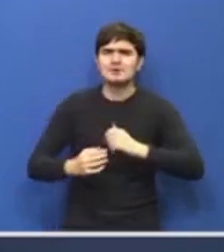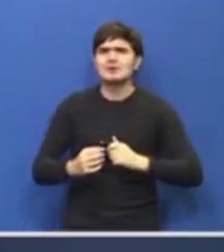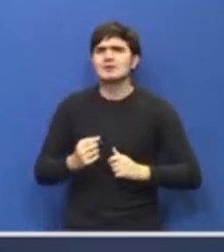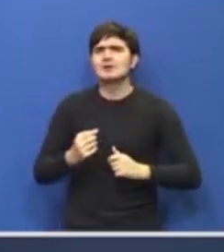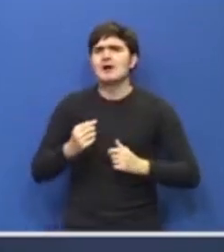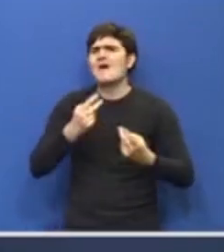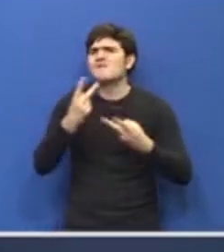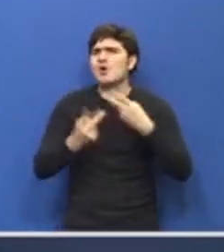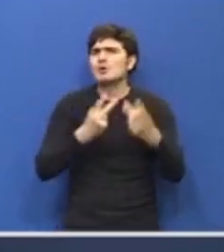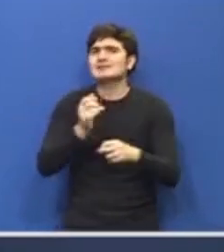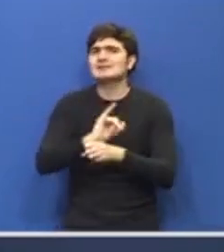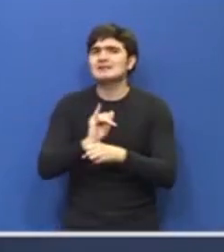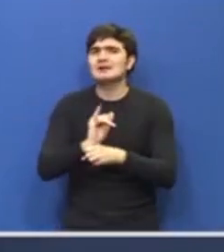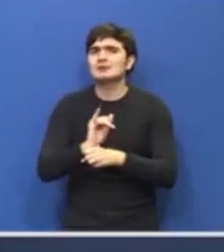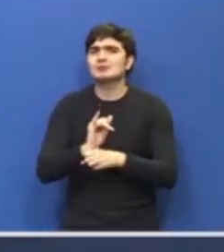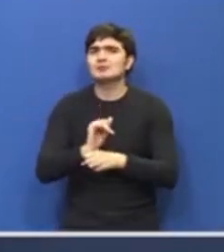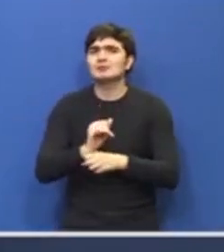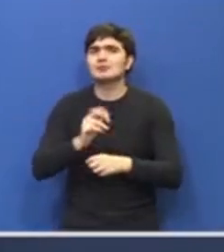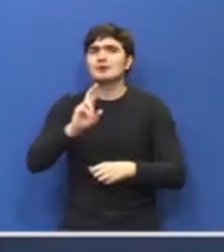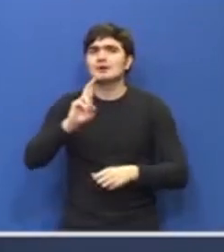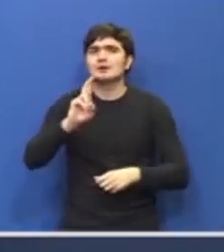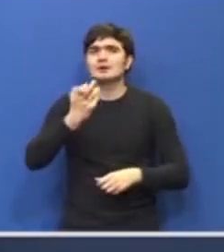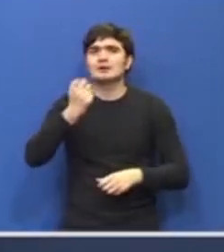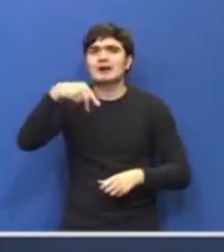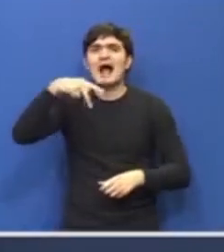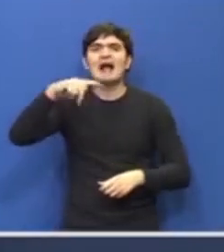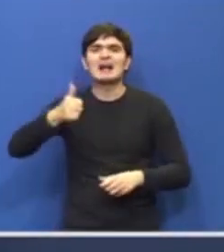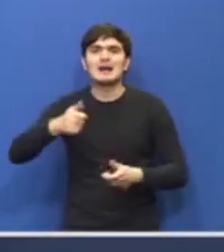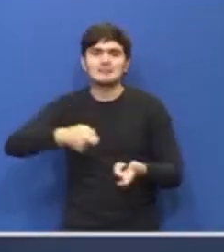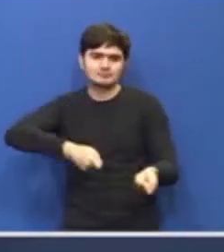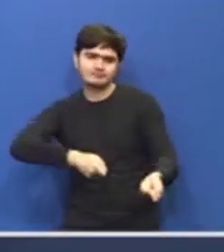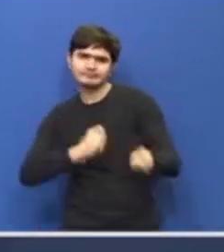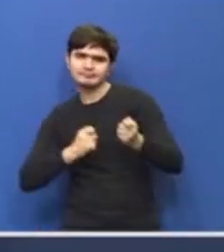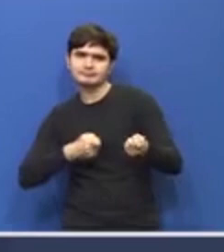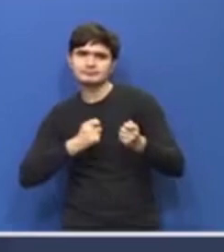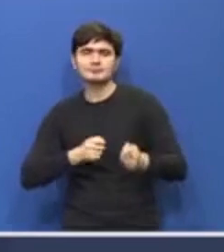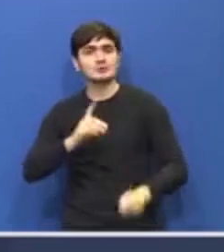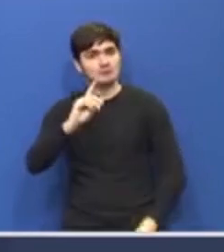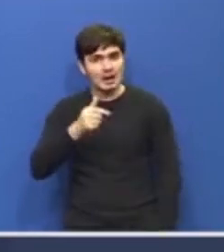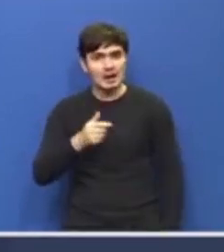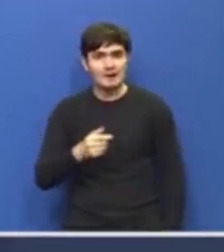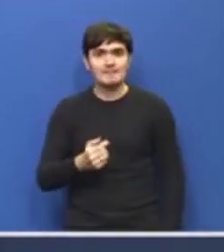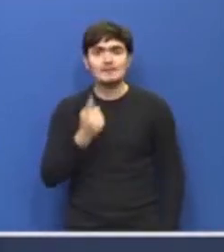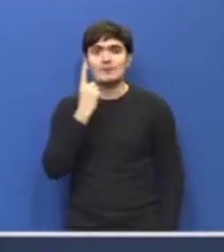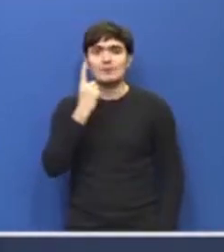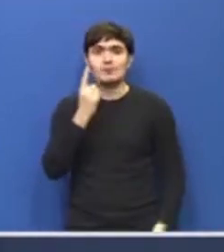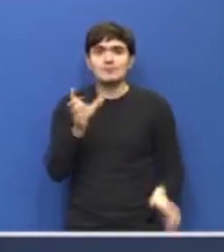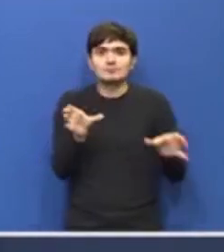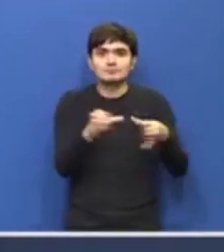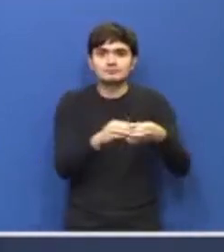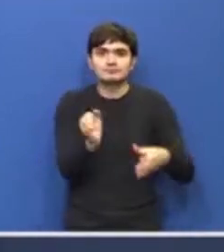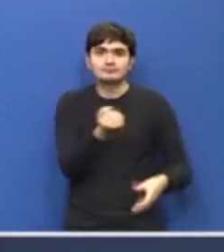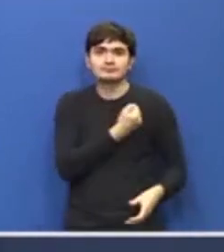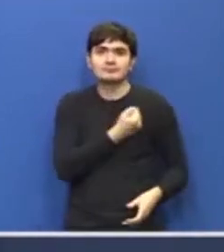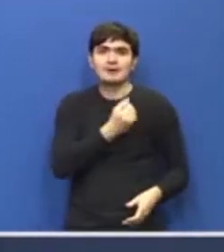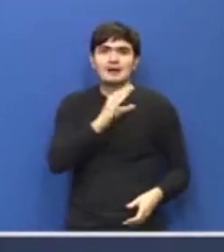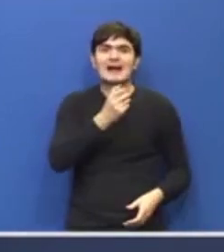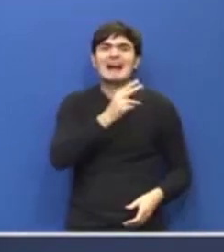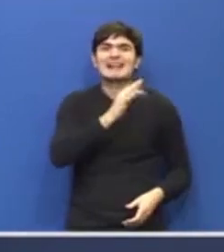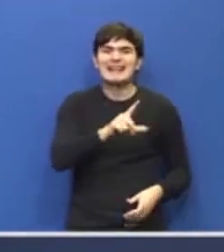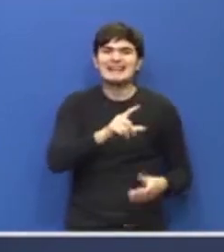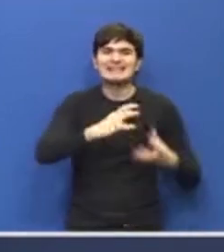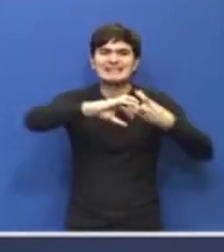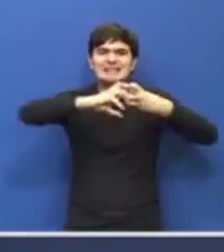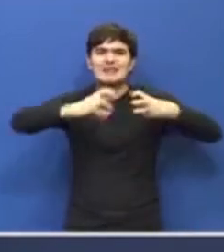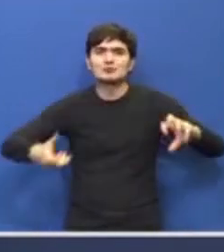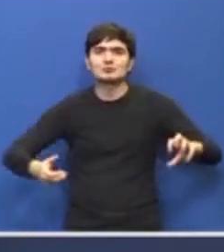către directorul general a unei rângi. Și vreau să spun că da, un cartel se destructurează cu ranga și